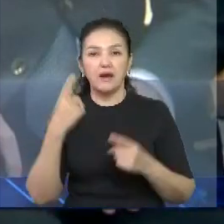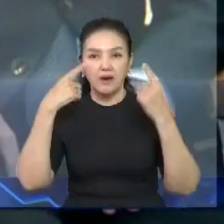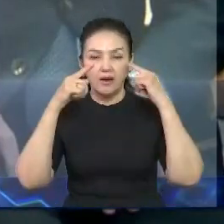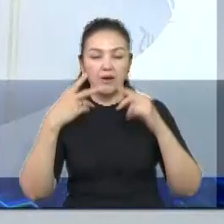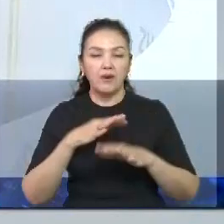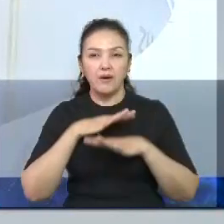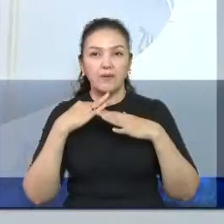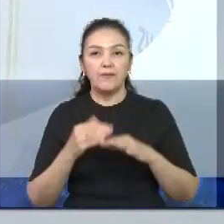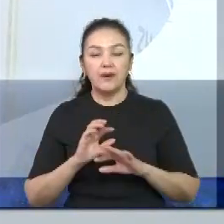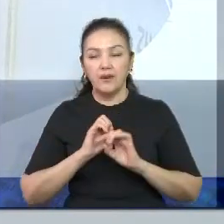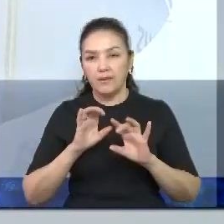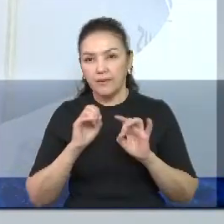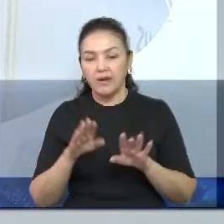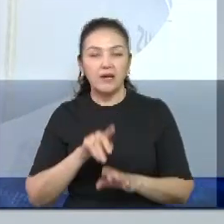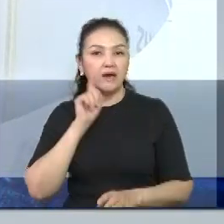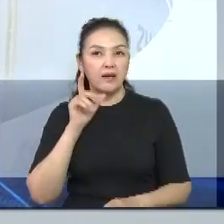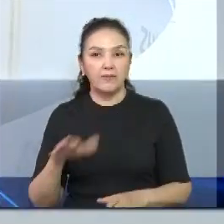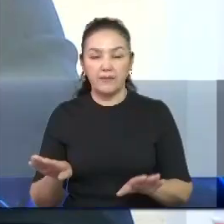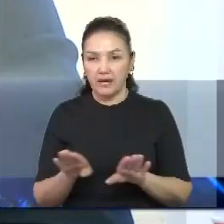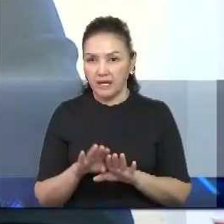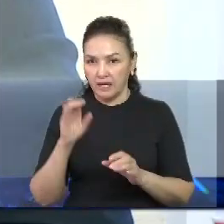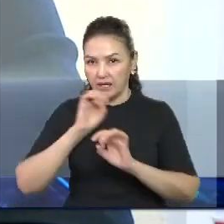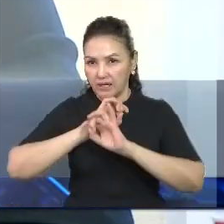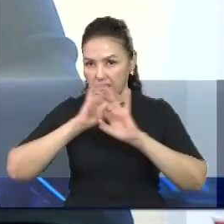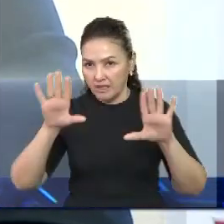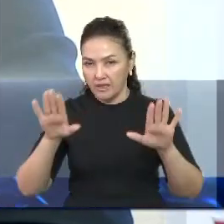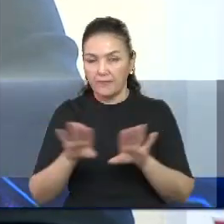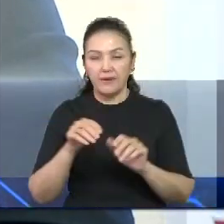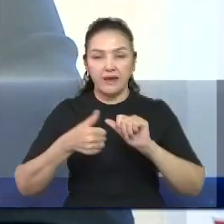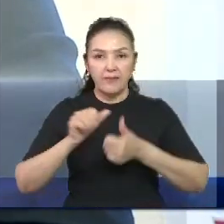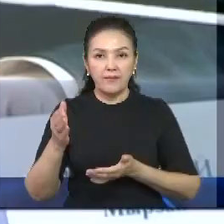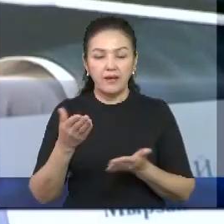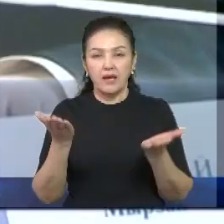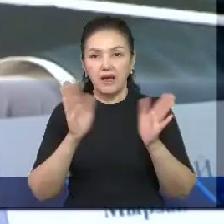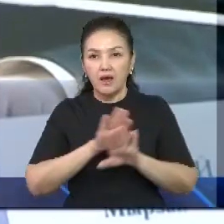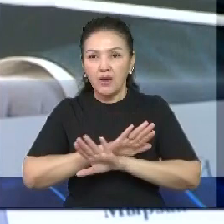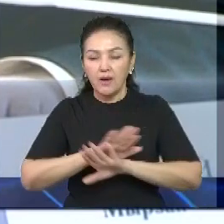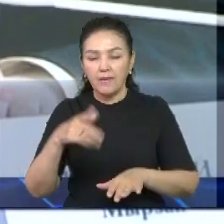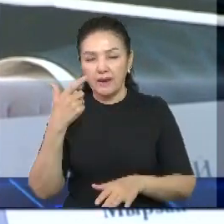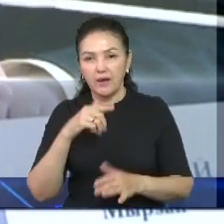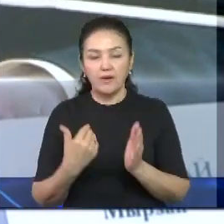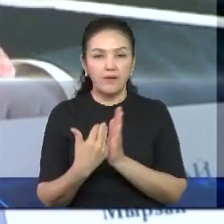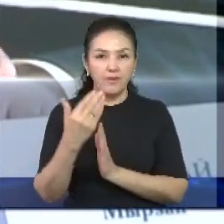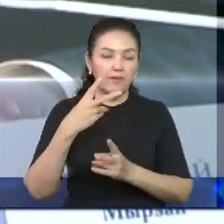шығармаларын көпшілікке дәріптеу, жас қаламгерлерді таныту, мәңгі өлмейтін әдебиетті өз